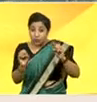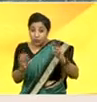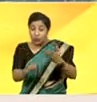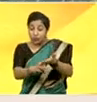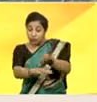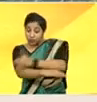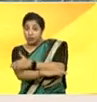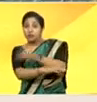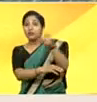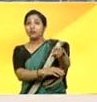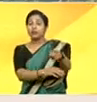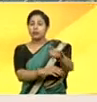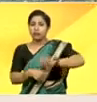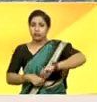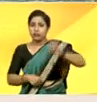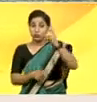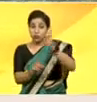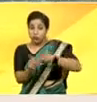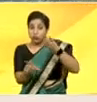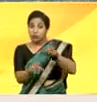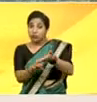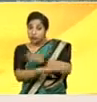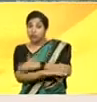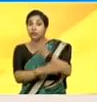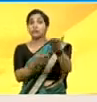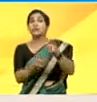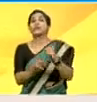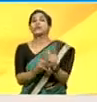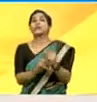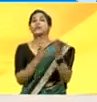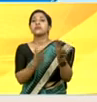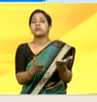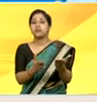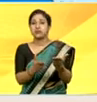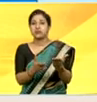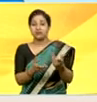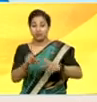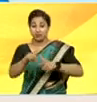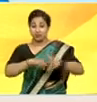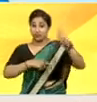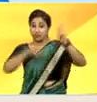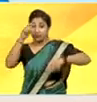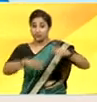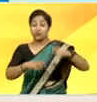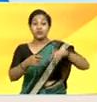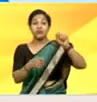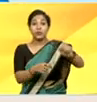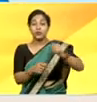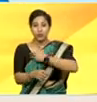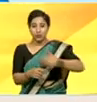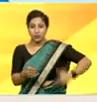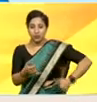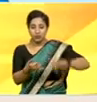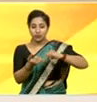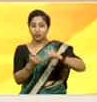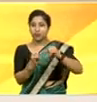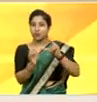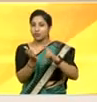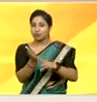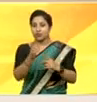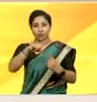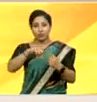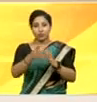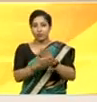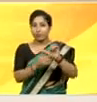भी 2 साल पहले हुआ था। तब झारखंड के संथाल परगना में